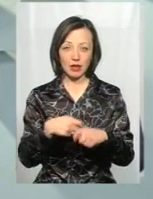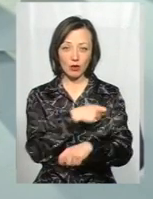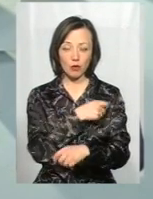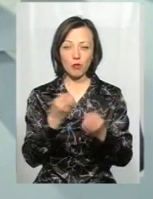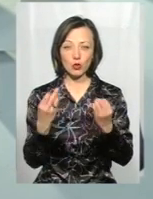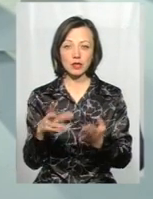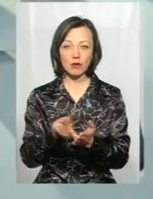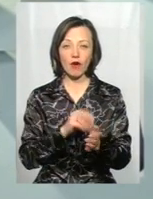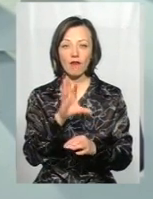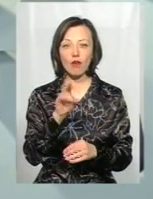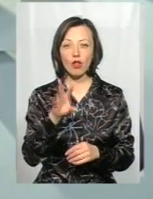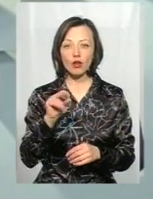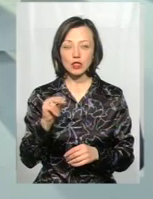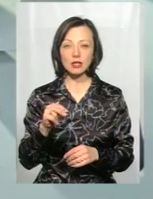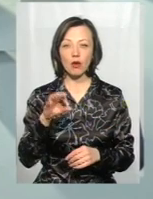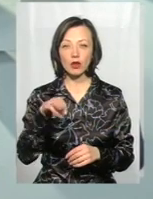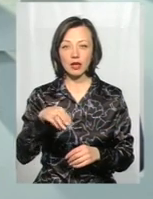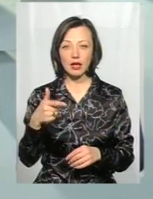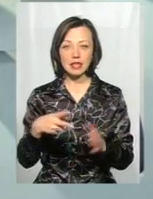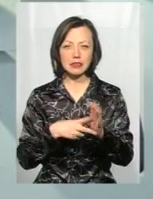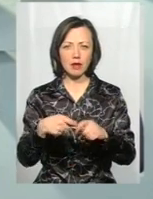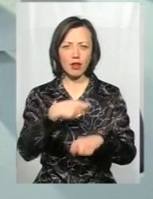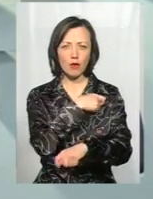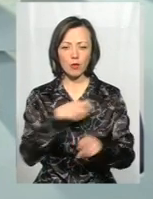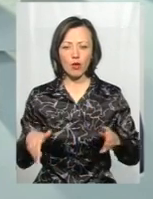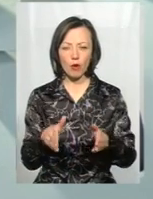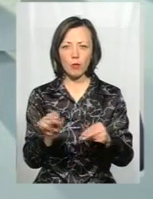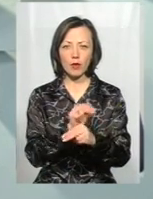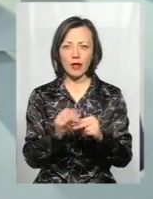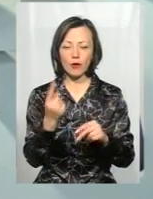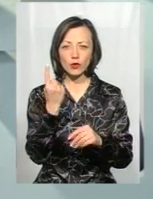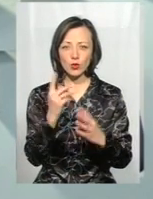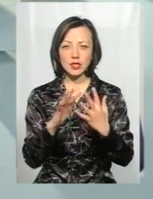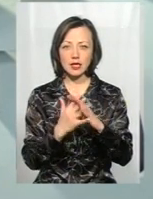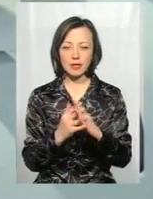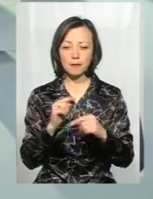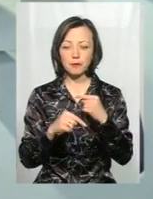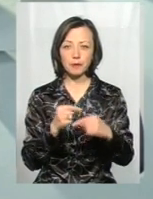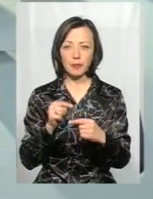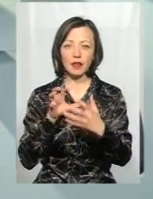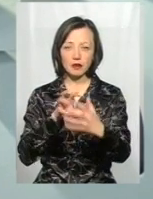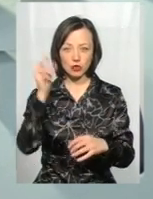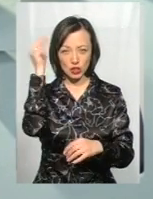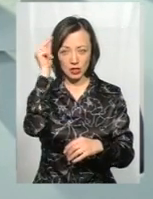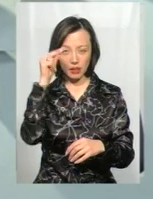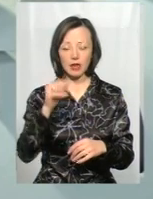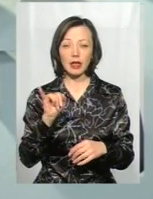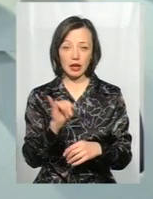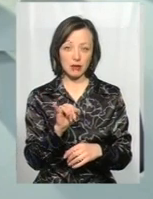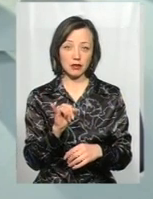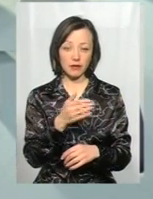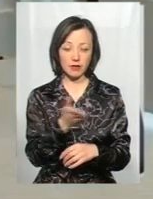приклад. Волочиська ОТГ 7 кілометрів, здається, дороги перемонтувала до одного із населених пунктів, через який йшов шкільний автобус. І ви